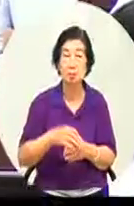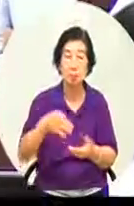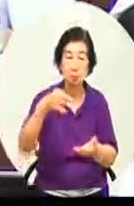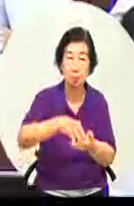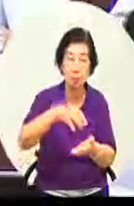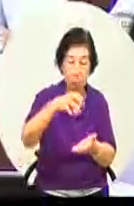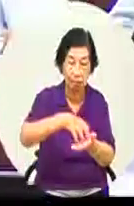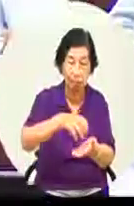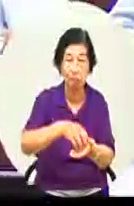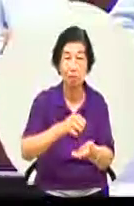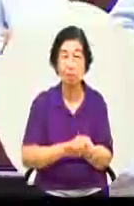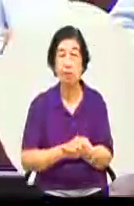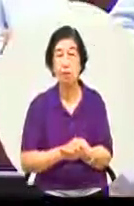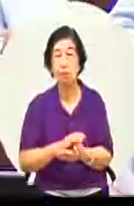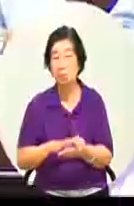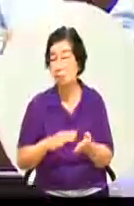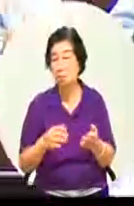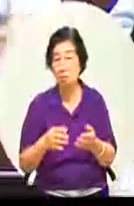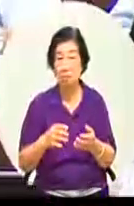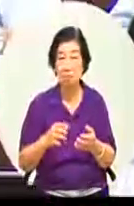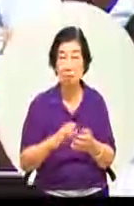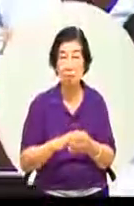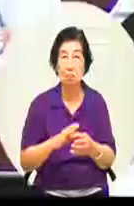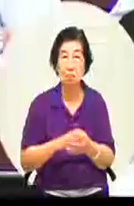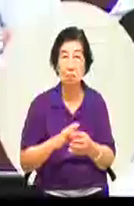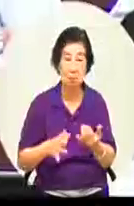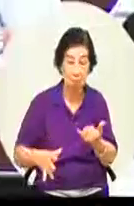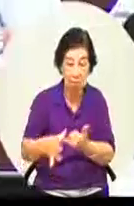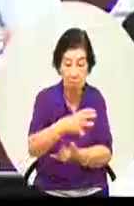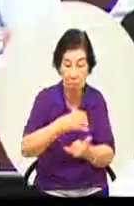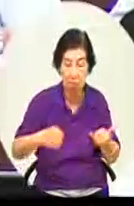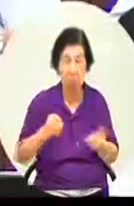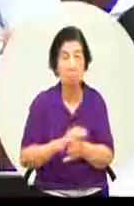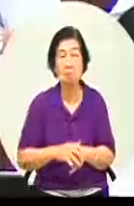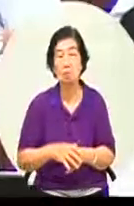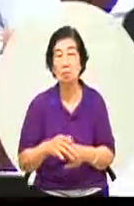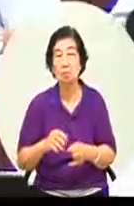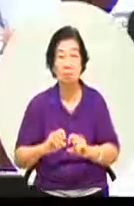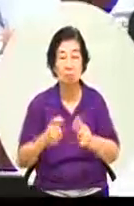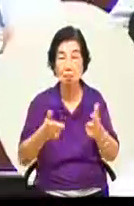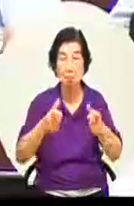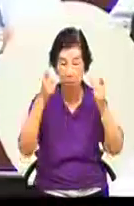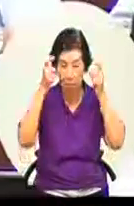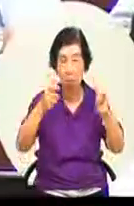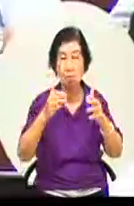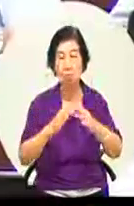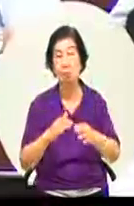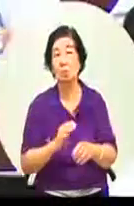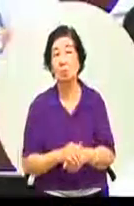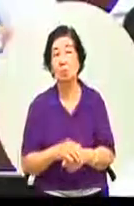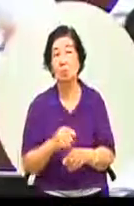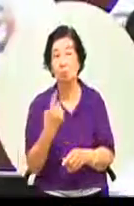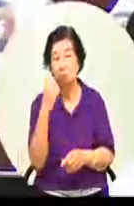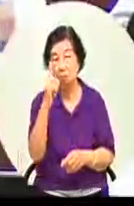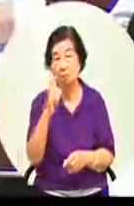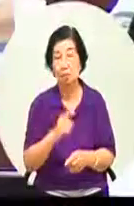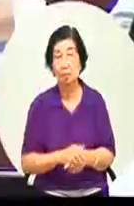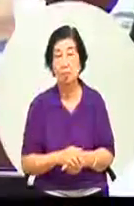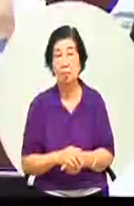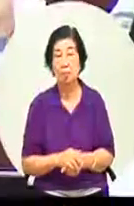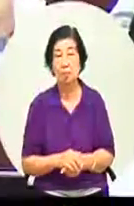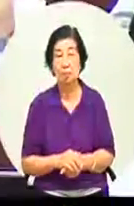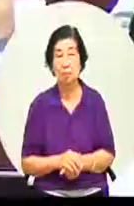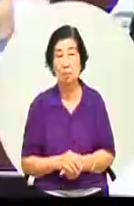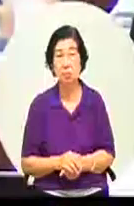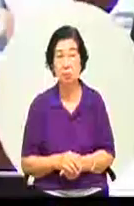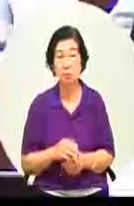是 全国性的，不是只有高雄的港口，它是全国性的。那另外一个问题可能就是说对于整个它的这一个